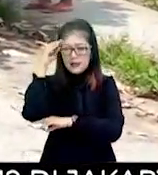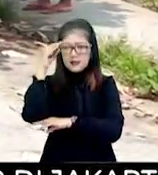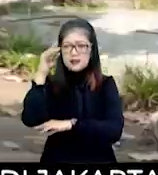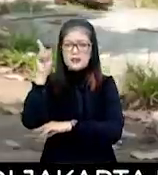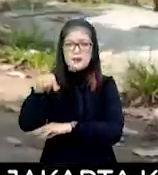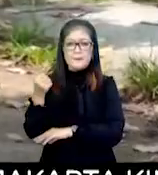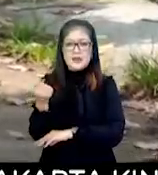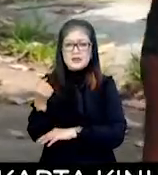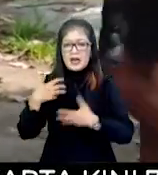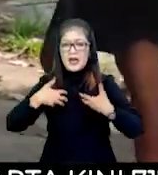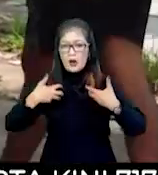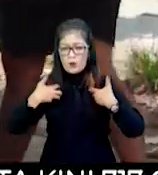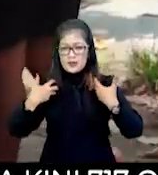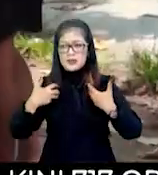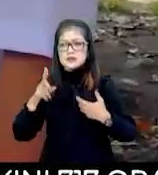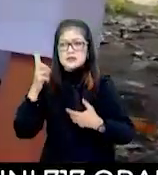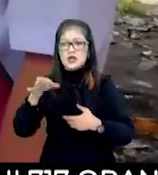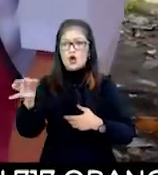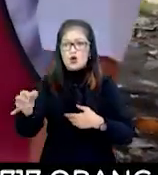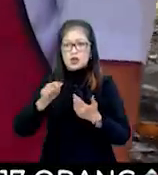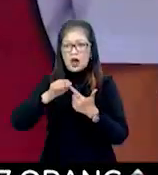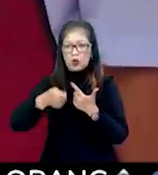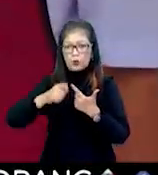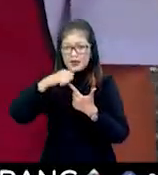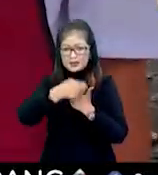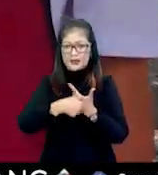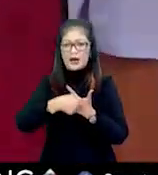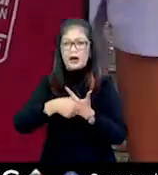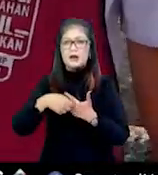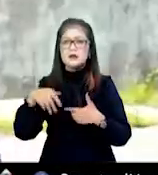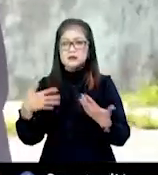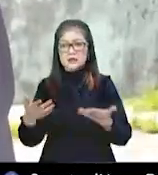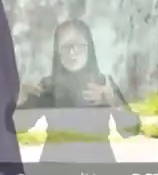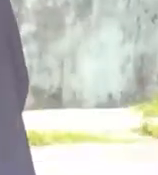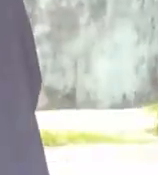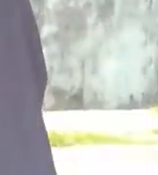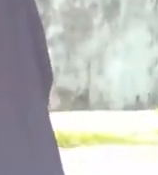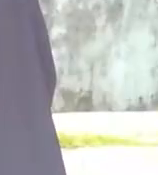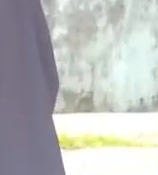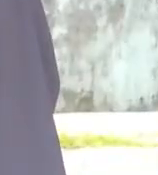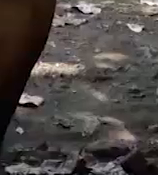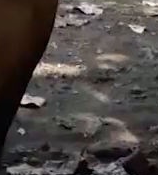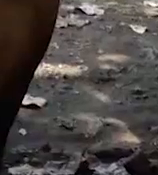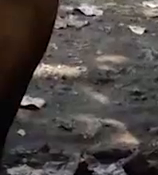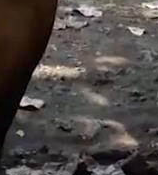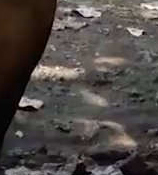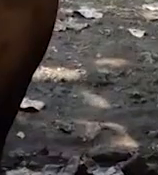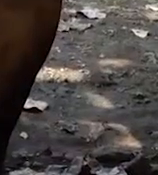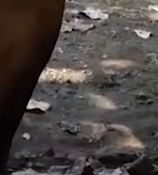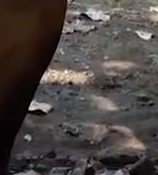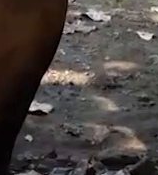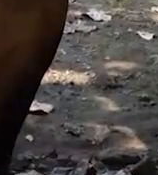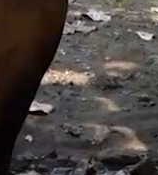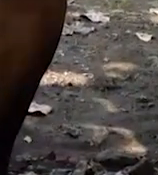Kecamatan Pasirian, Lumajang, Jawa Timur. Petugas memeriksa satu persatu sapi yang diperjualbelikan para pedagang. Puluhan sapi